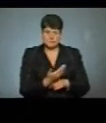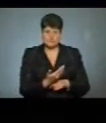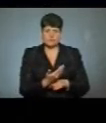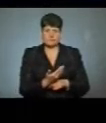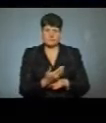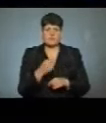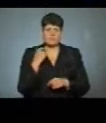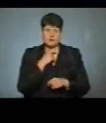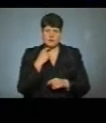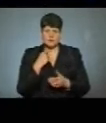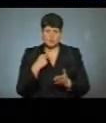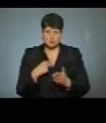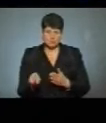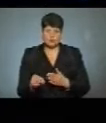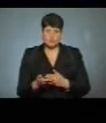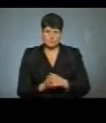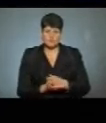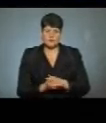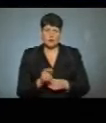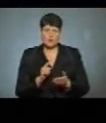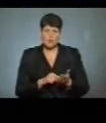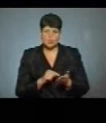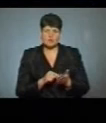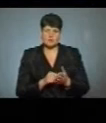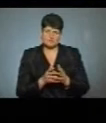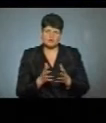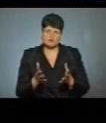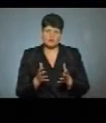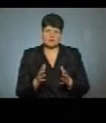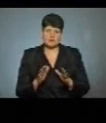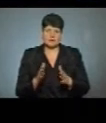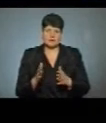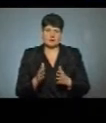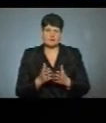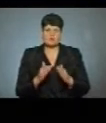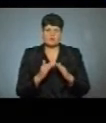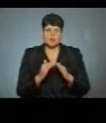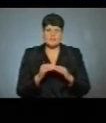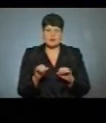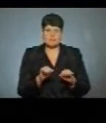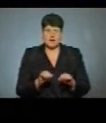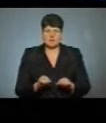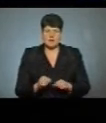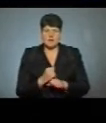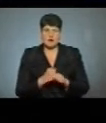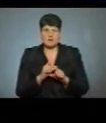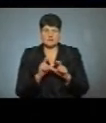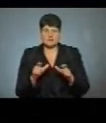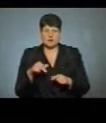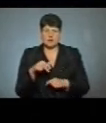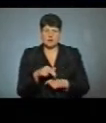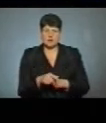і м'ясо купую, курячі переважно її купую, в хаті прибираю, аптеку її